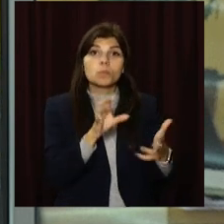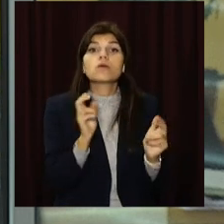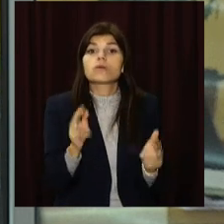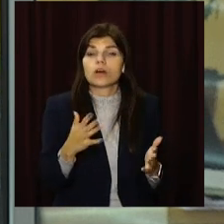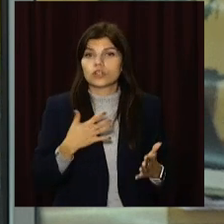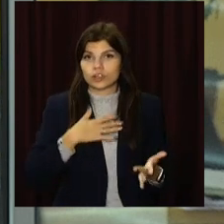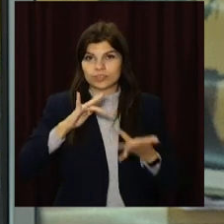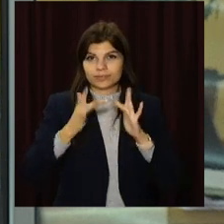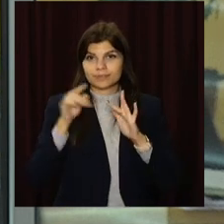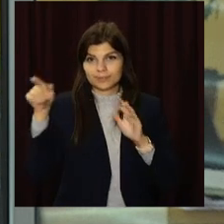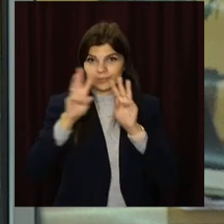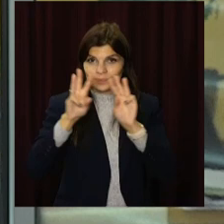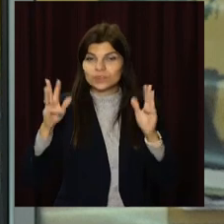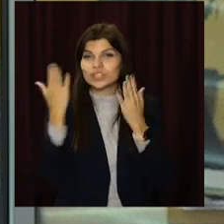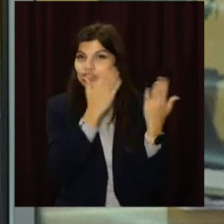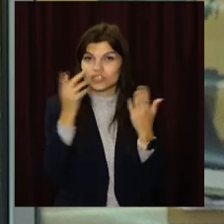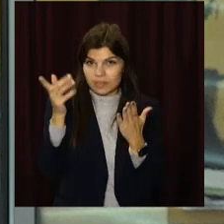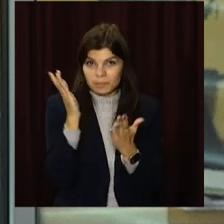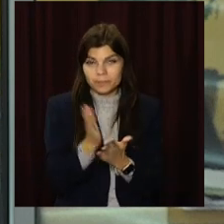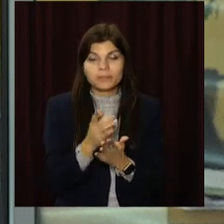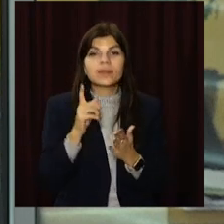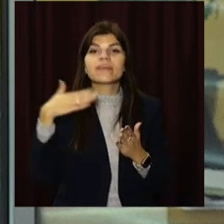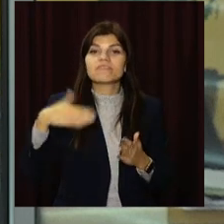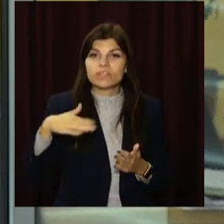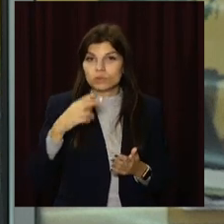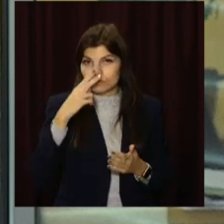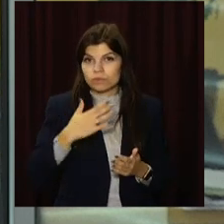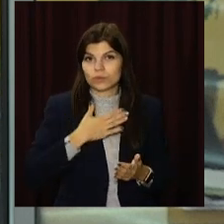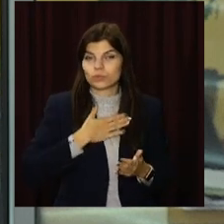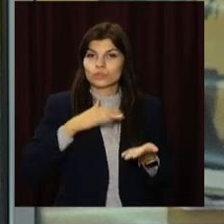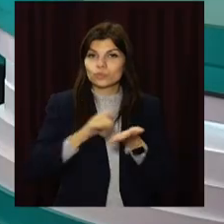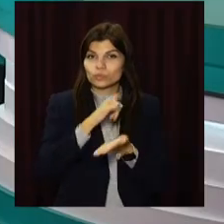читайте на нашому сайті opentv.media. Сюжети переглядайте